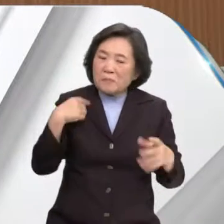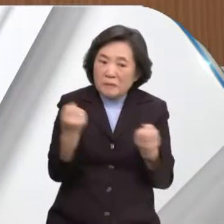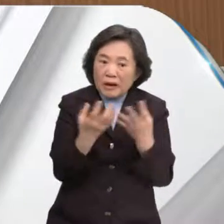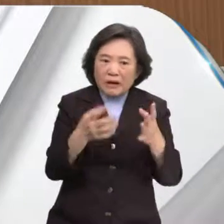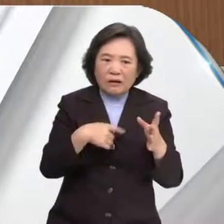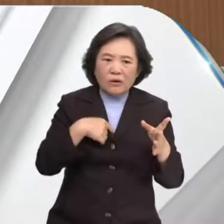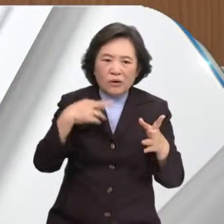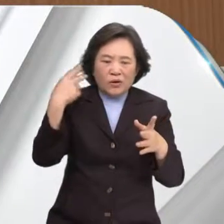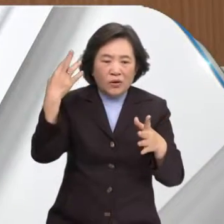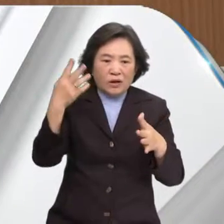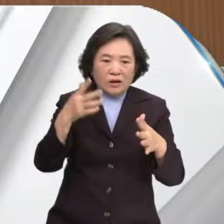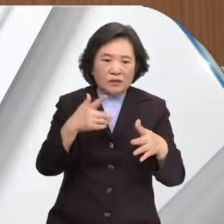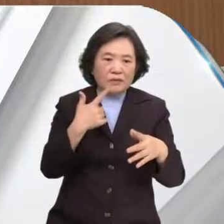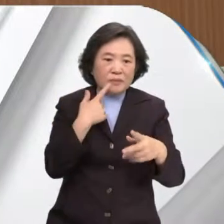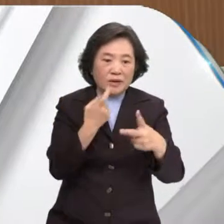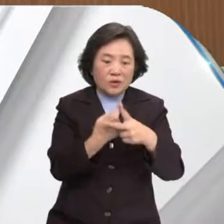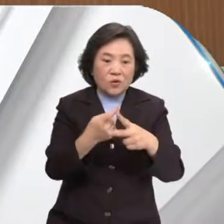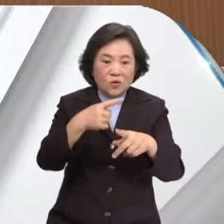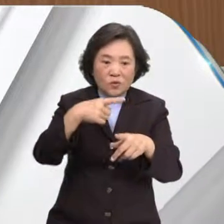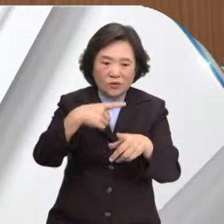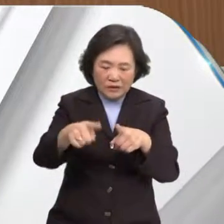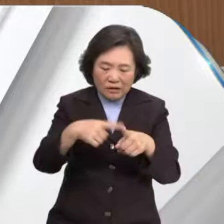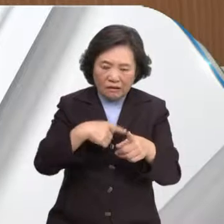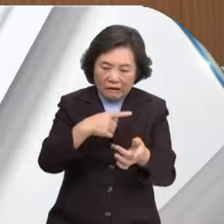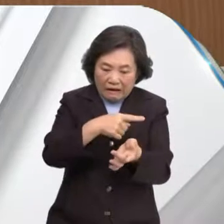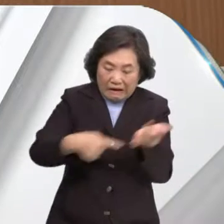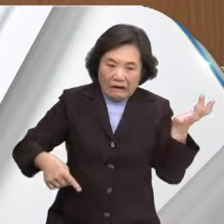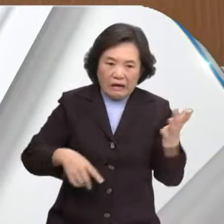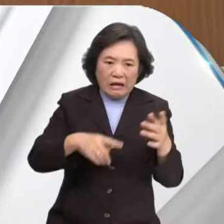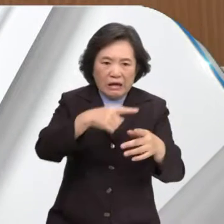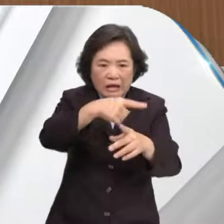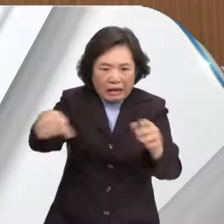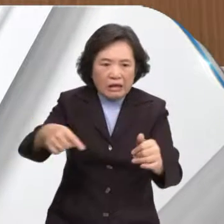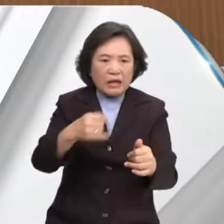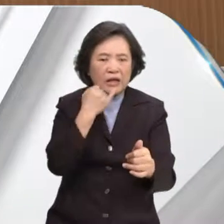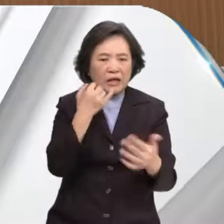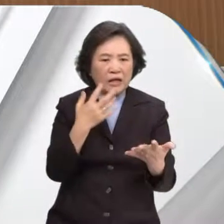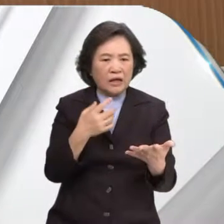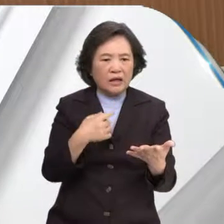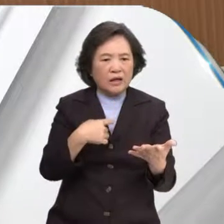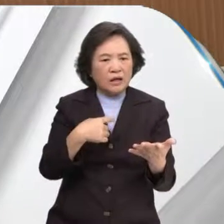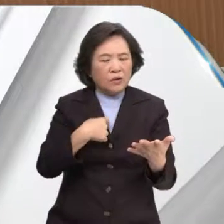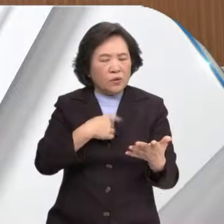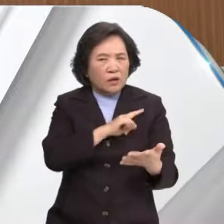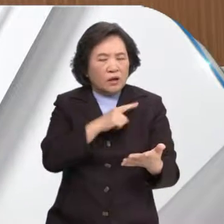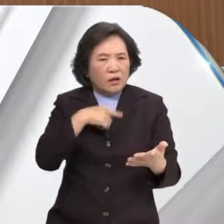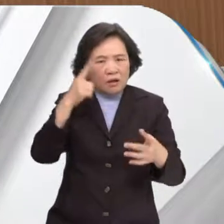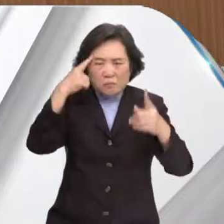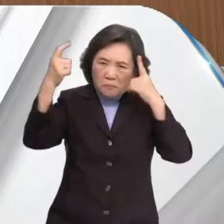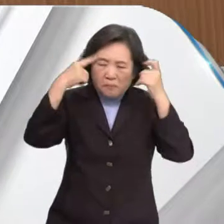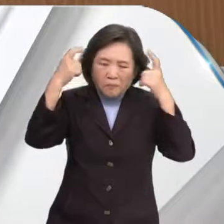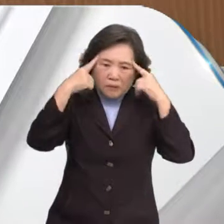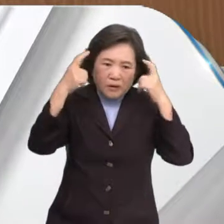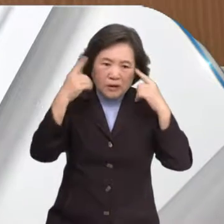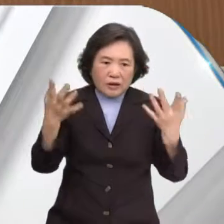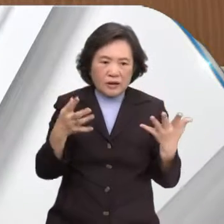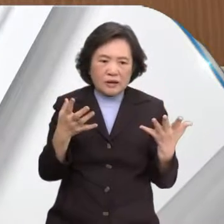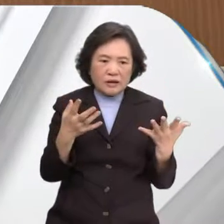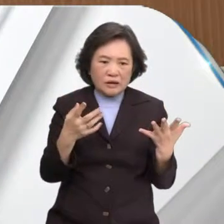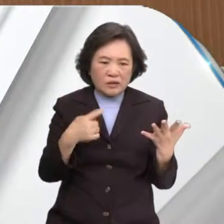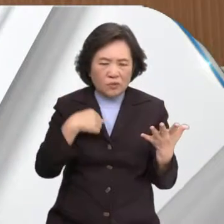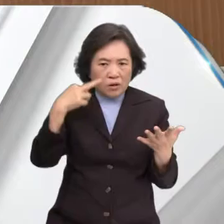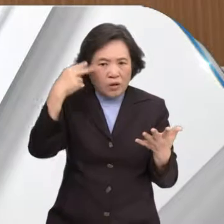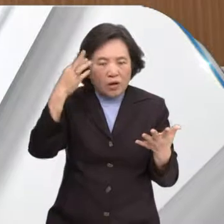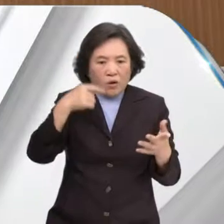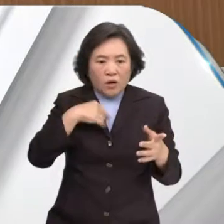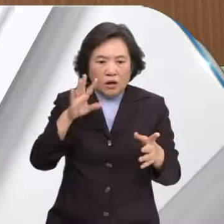美东刀，我觉得可以拿来伤害我，或是伤害别人。然后我当有这当就是我发现我自己有这种